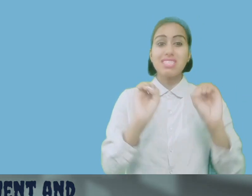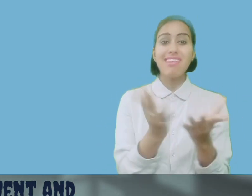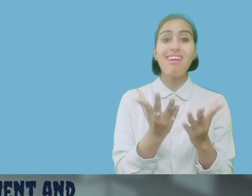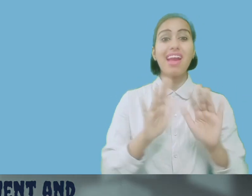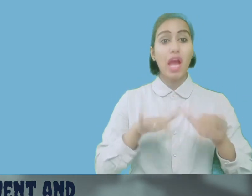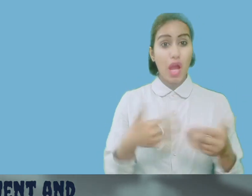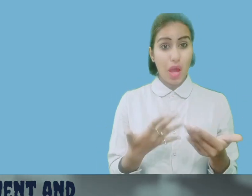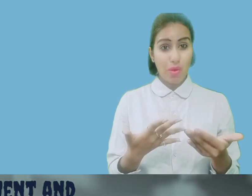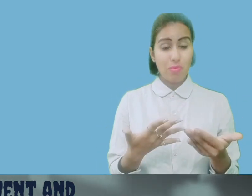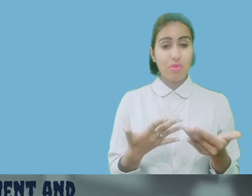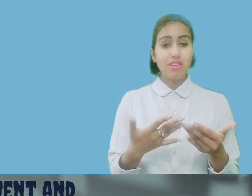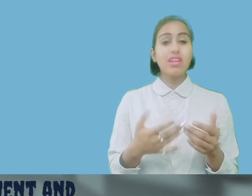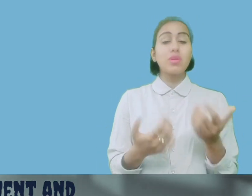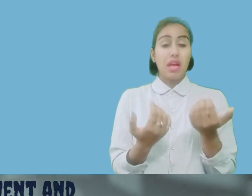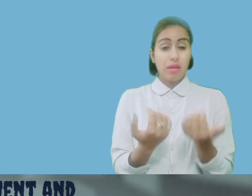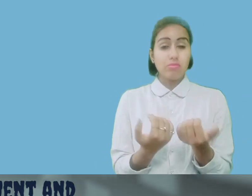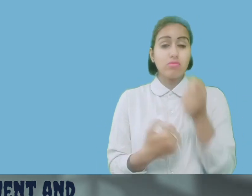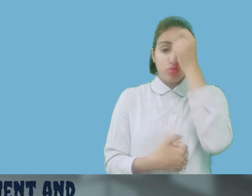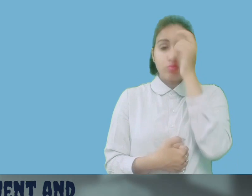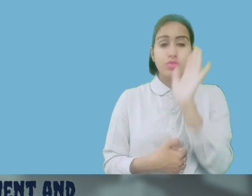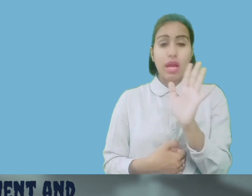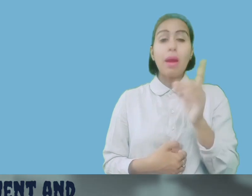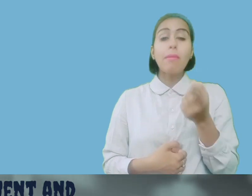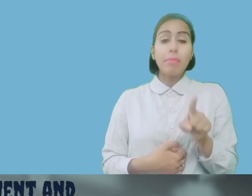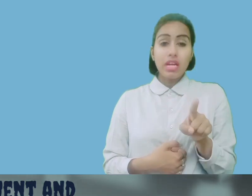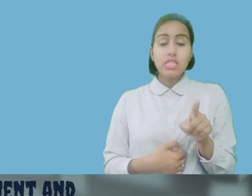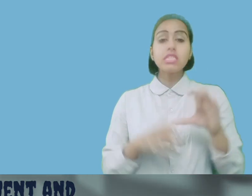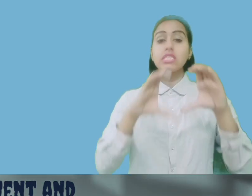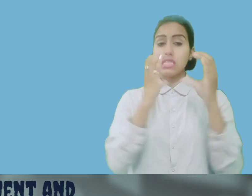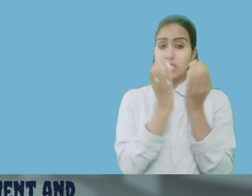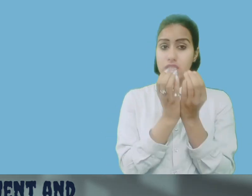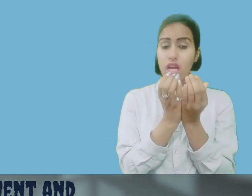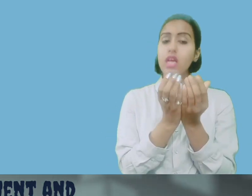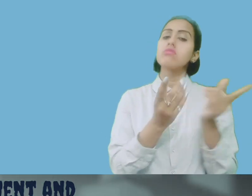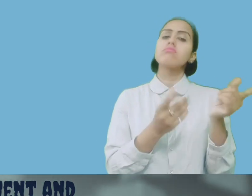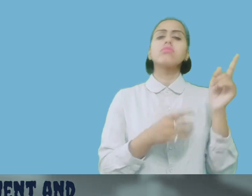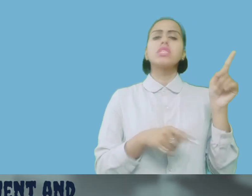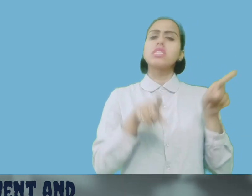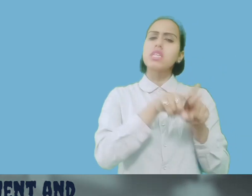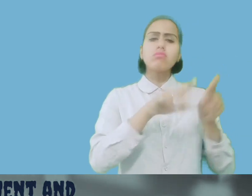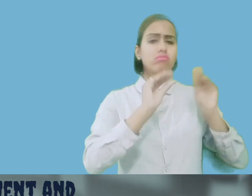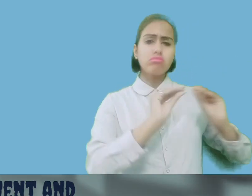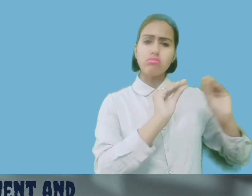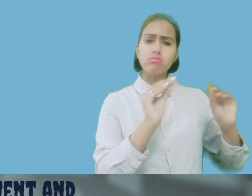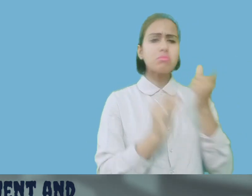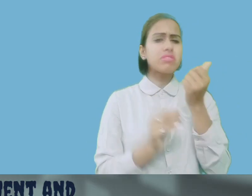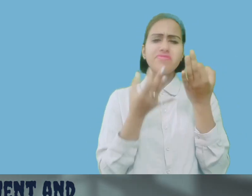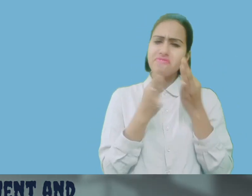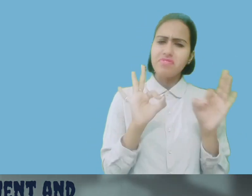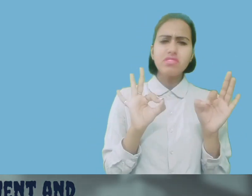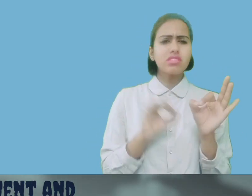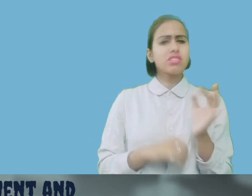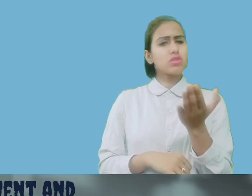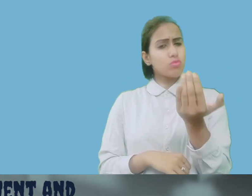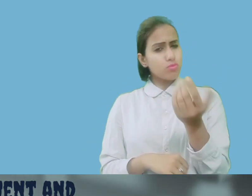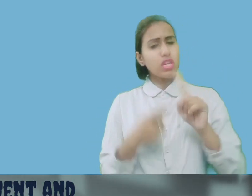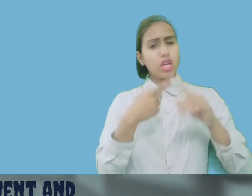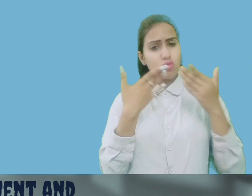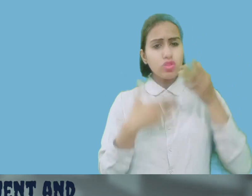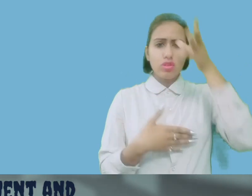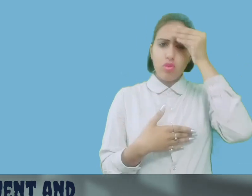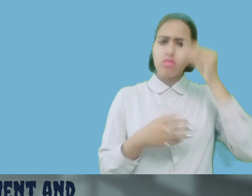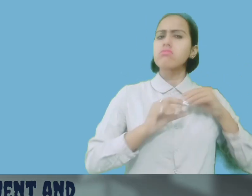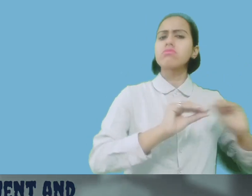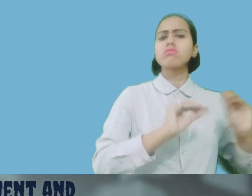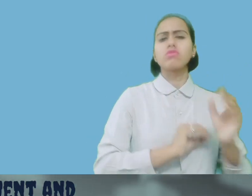प्रशिक्षण मजबूत होगा तो वो किसी से भी लिखित कम्युनिकेशन भी कर सकते हैं। आप अगर उन्हें कुछ लिख के दे रहे हैं तो वो उसे पढ़ भी सकते हैं। तो